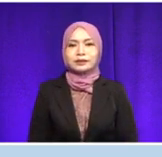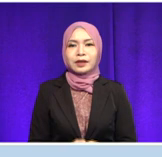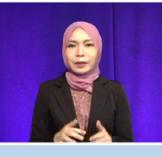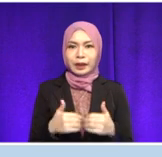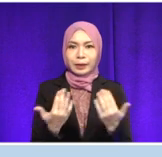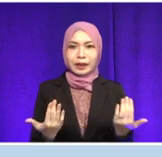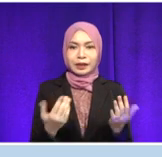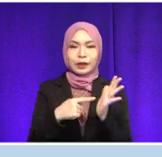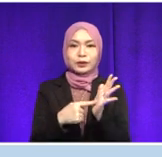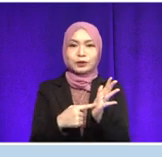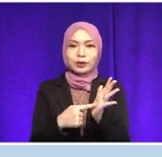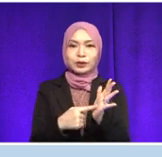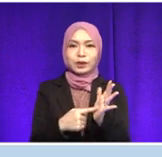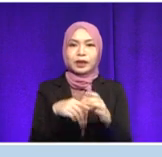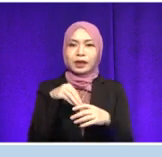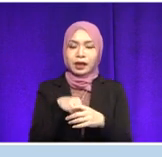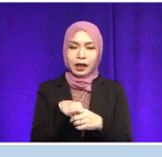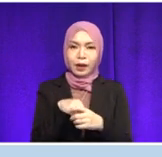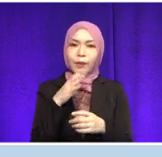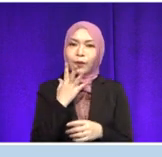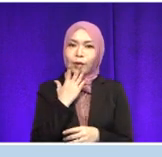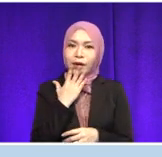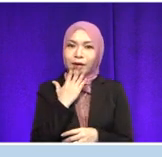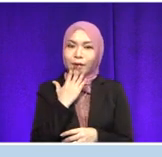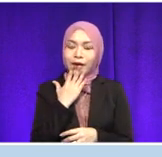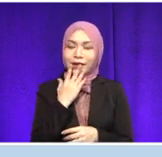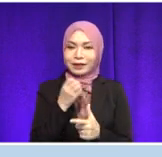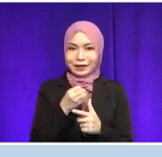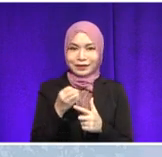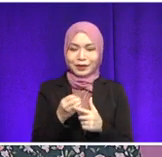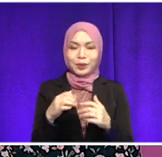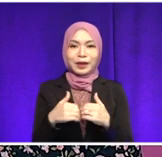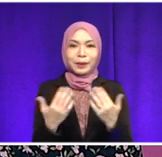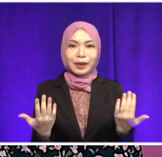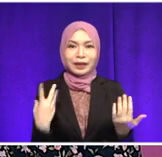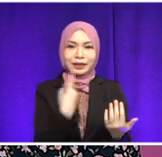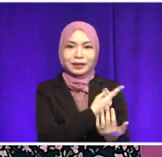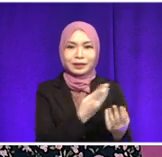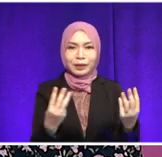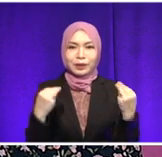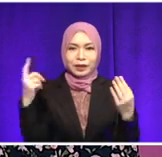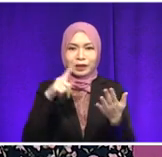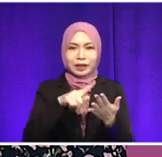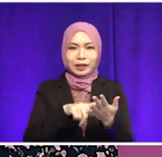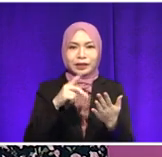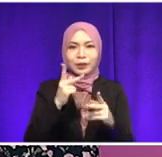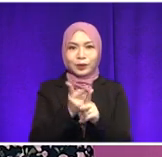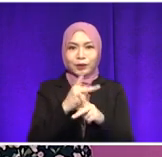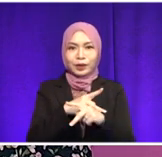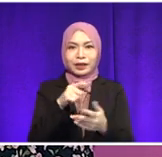berwarna-warni contohnya Maksudnya bagaimana Letakkan produk kita ini tadi untuk dilihat